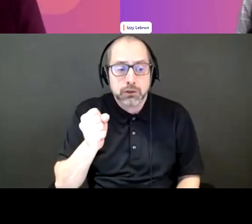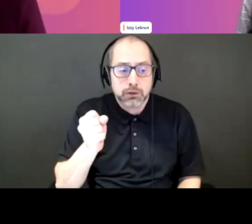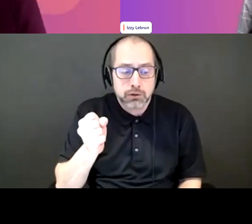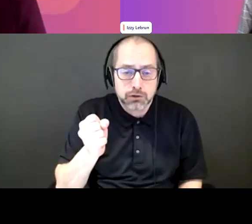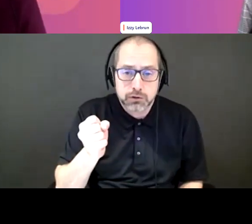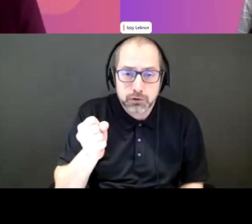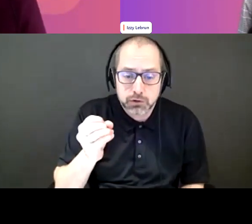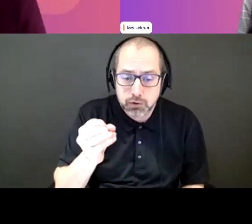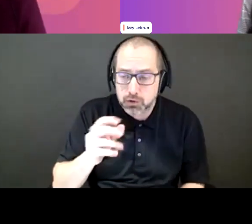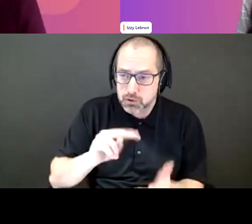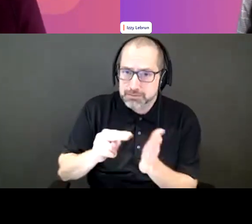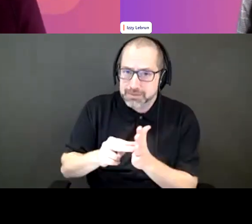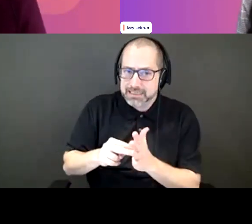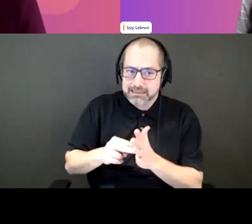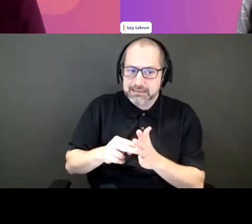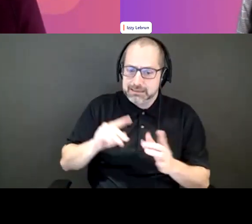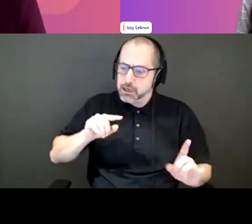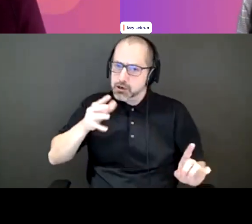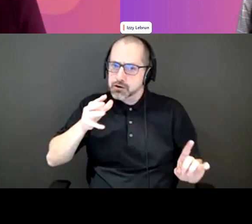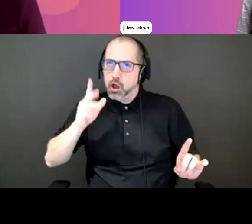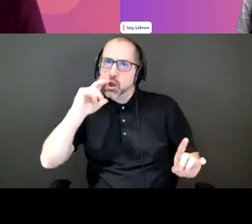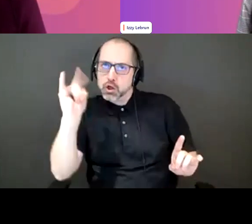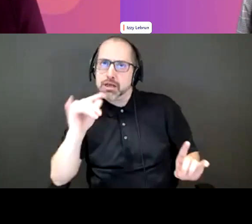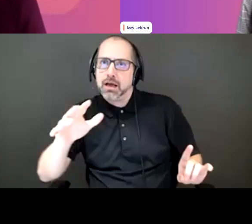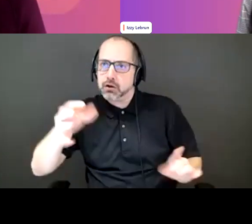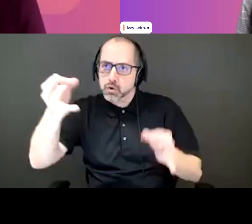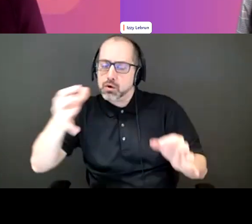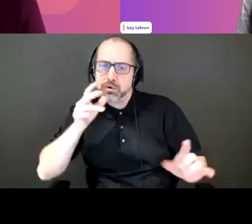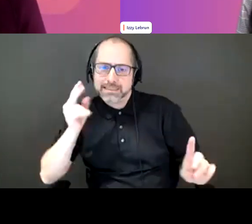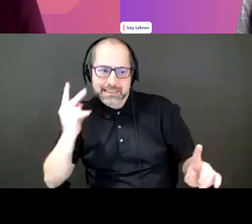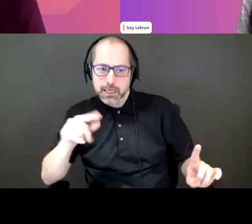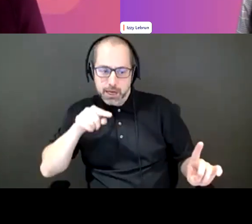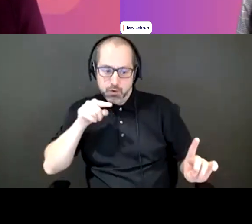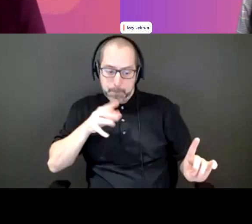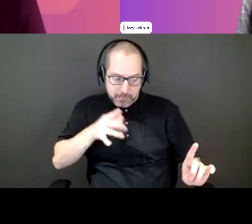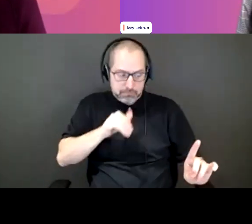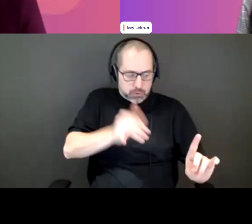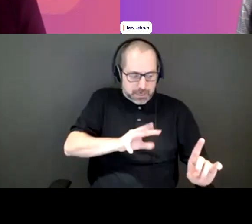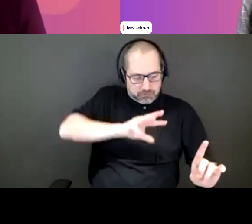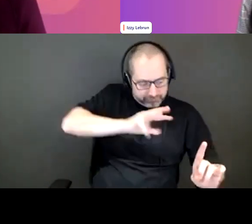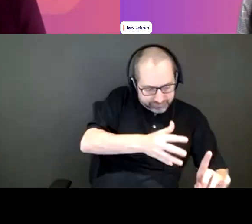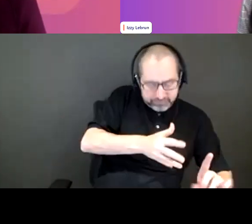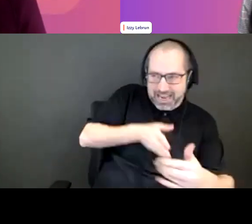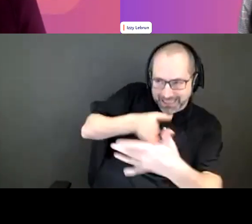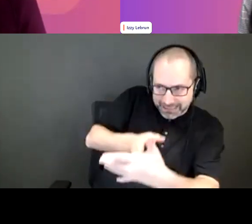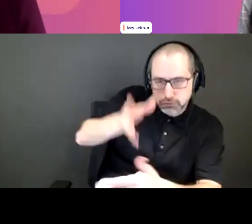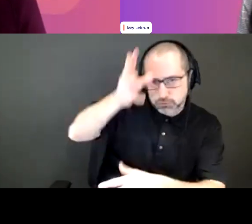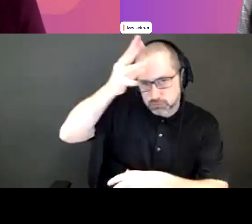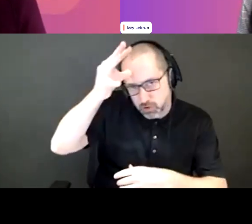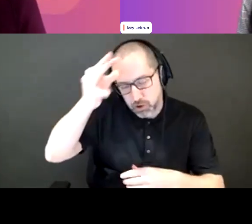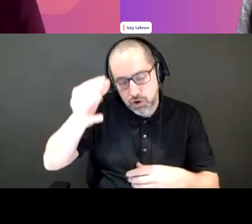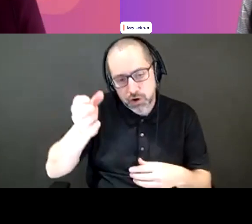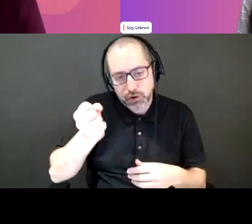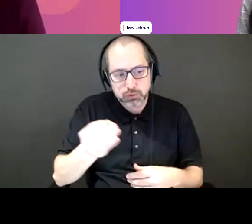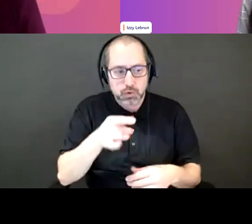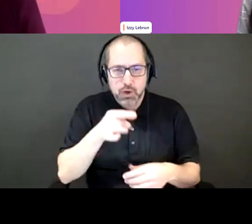parce que si elle avait dit quoi que ce soit ça aurait été la preuve de la liéeation donc que